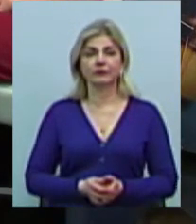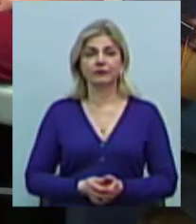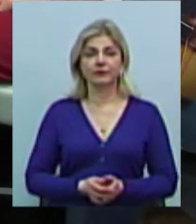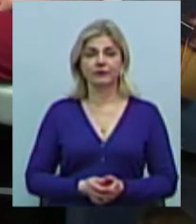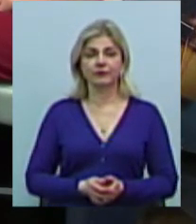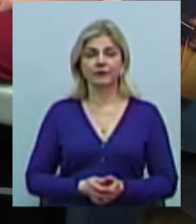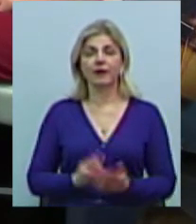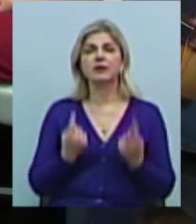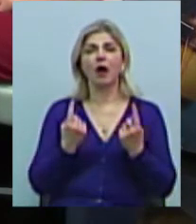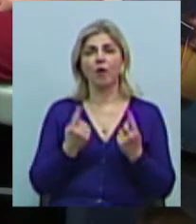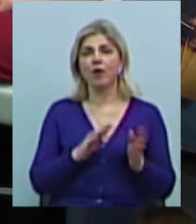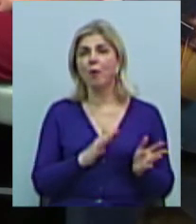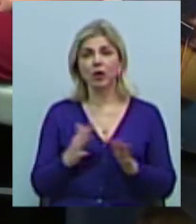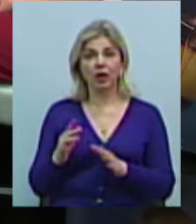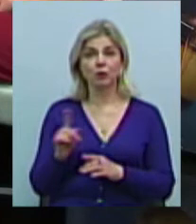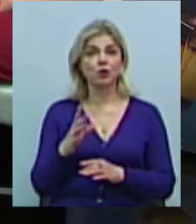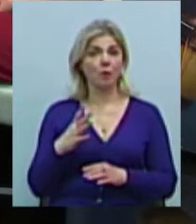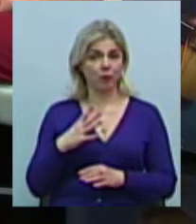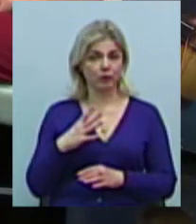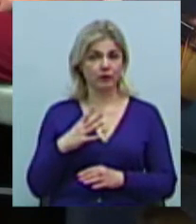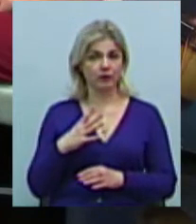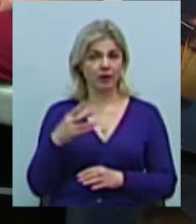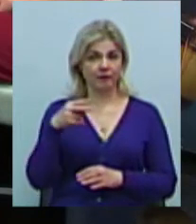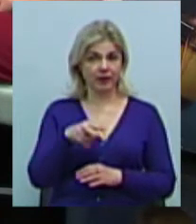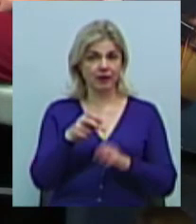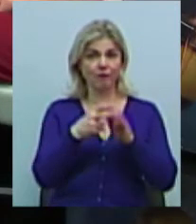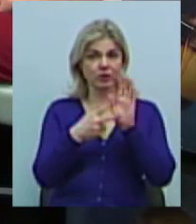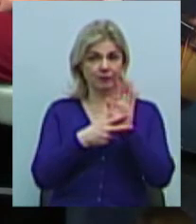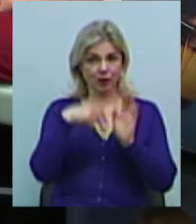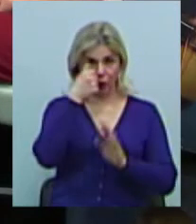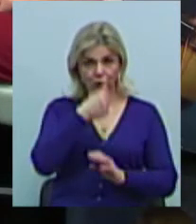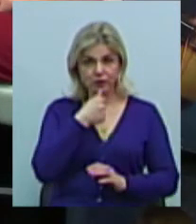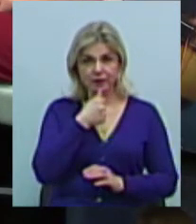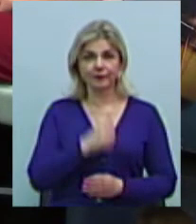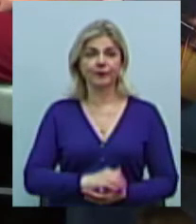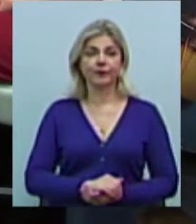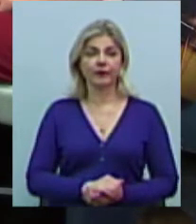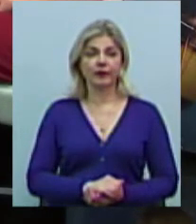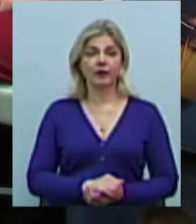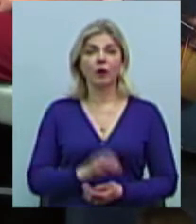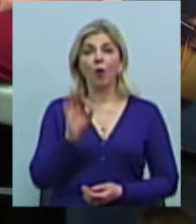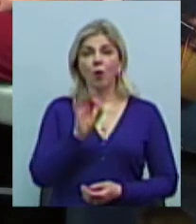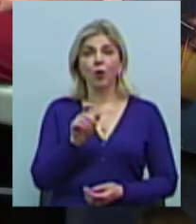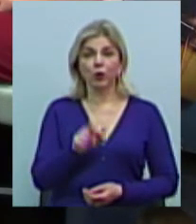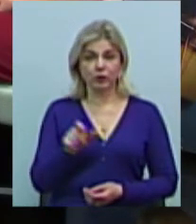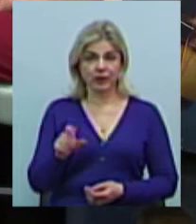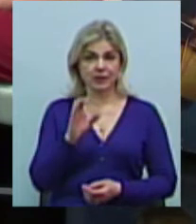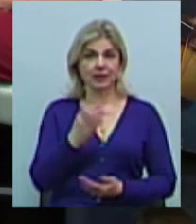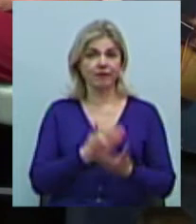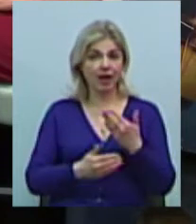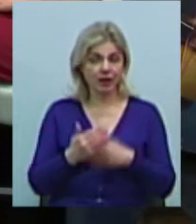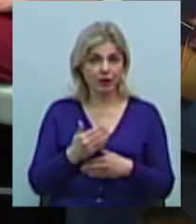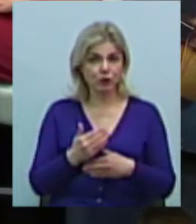тим подіям, які відбулися в 2018 році, що стосуються осіб з інвалідністю,